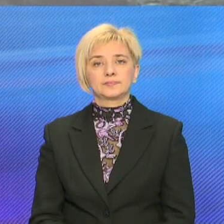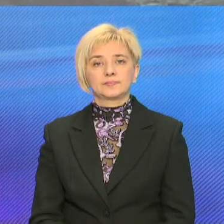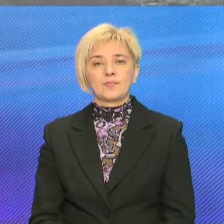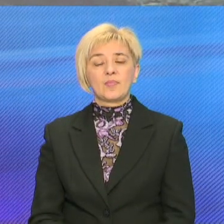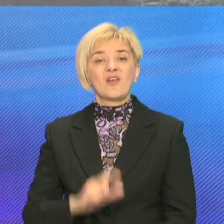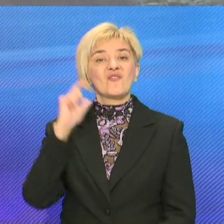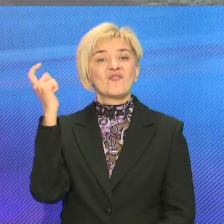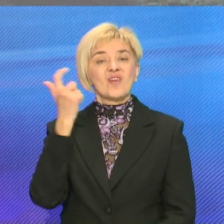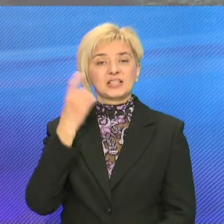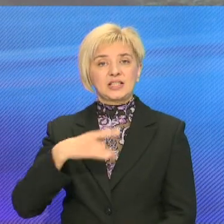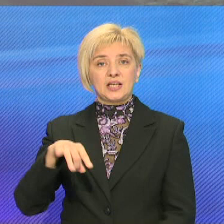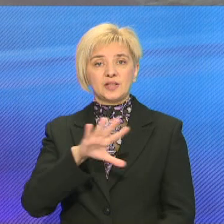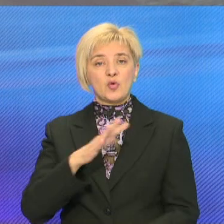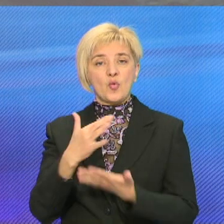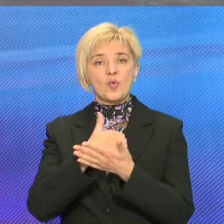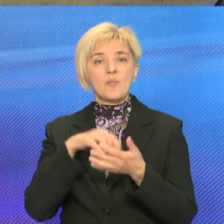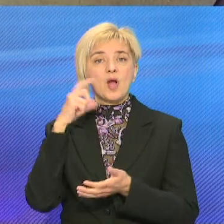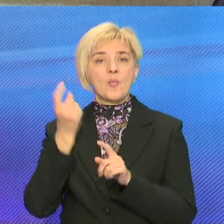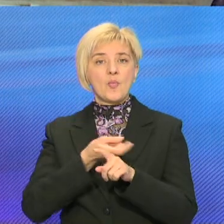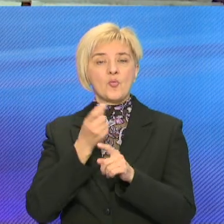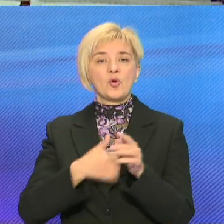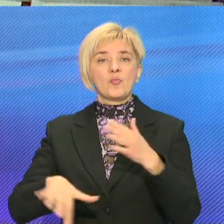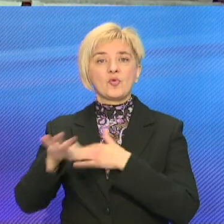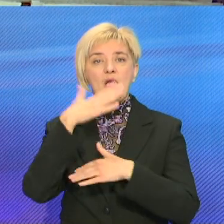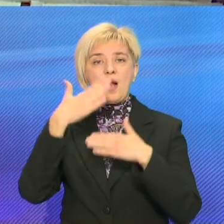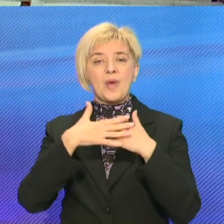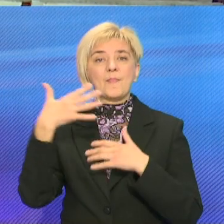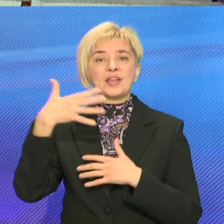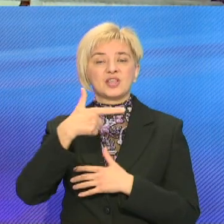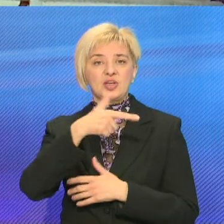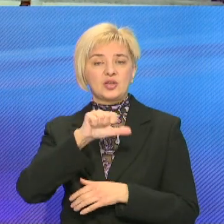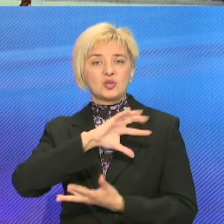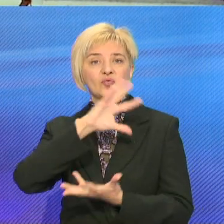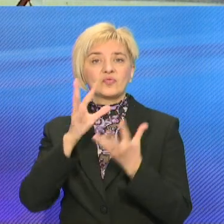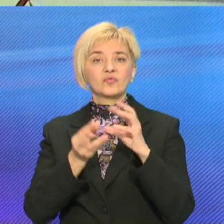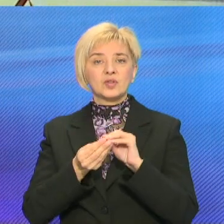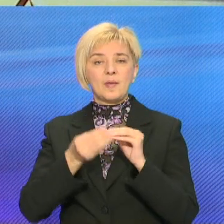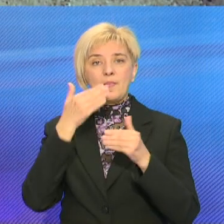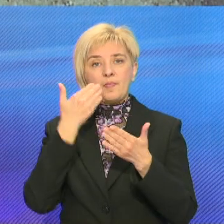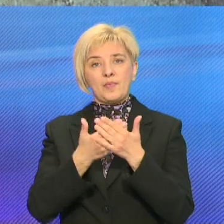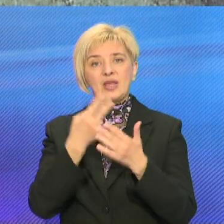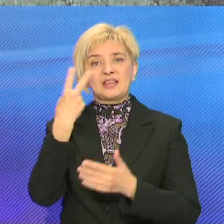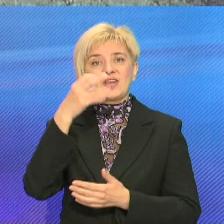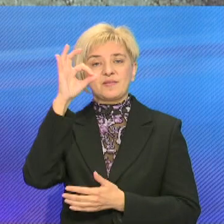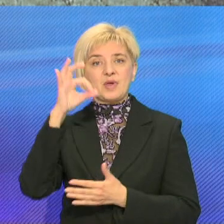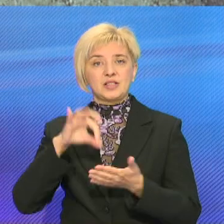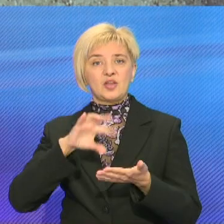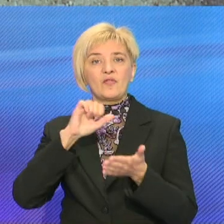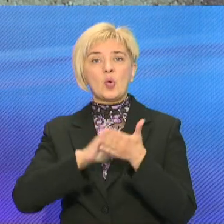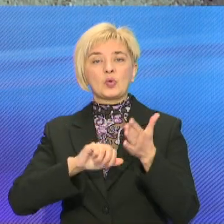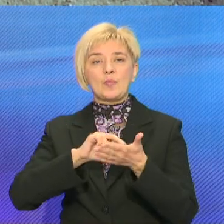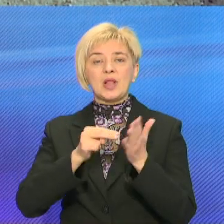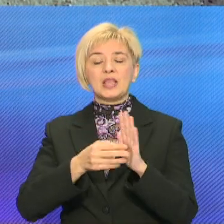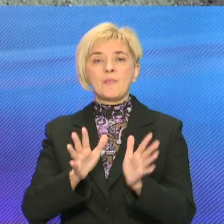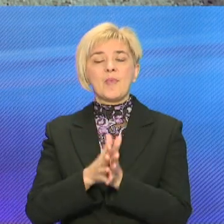У гаспадарках республіки убрали бульбу з плошчы амаль 5000 гектараў, што складае прыкладна 20% ад плану.